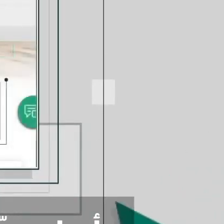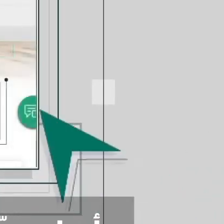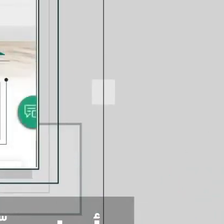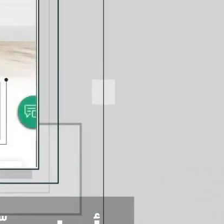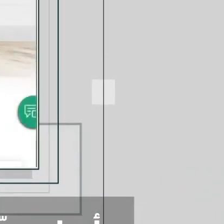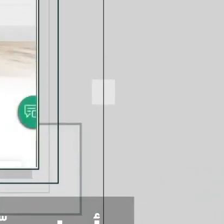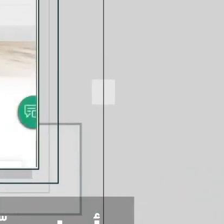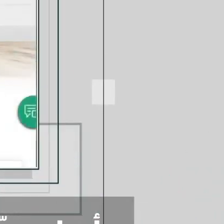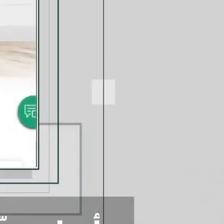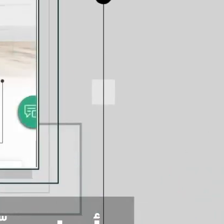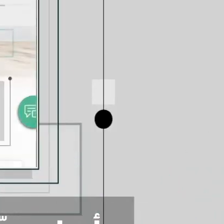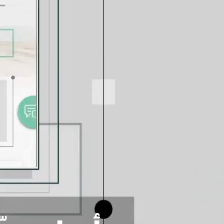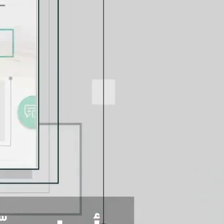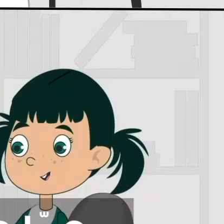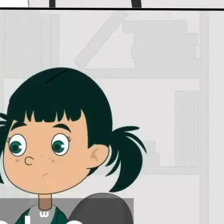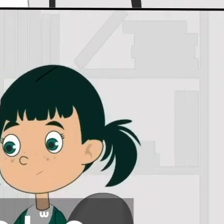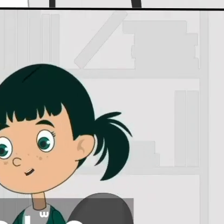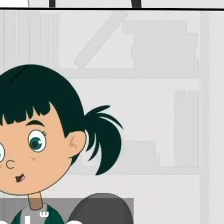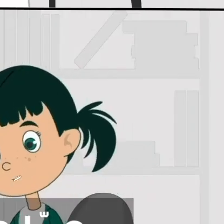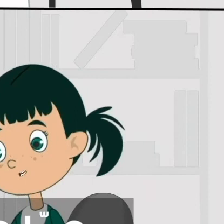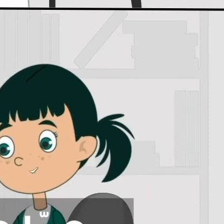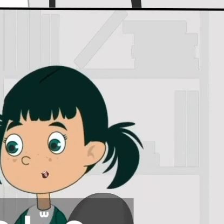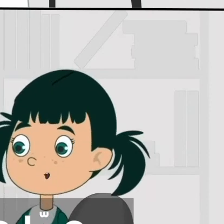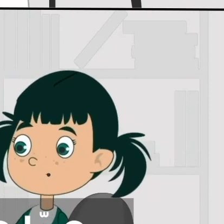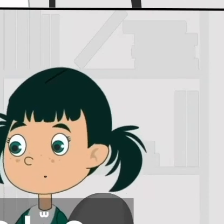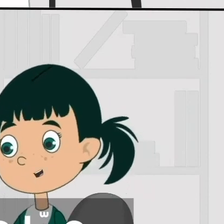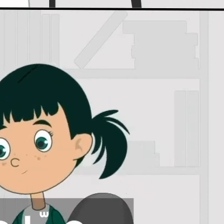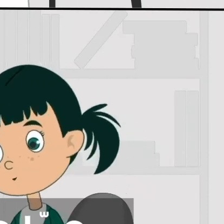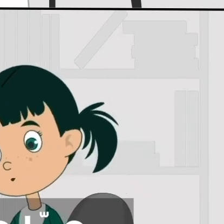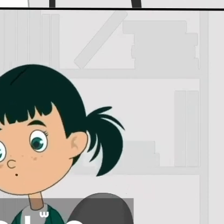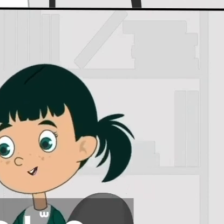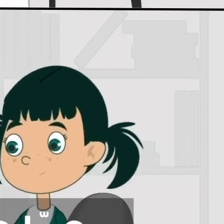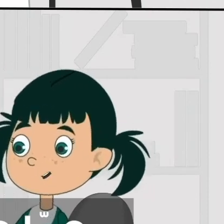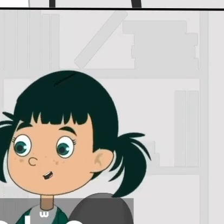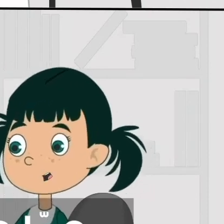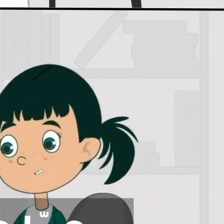دخولي لن أنسى تسجيل خروجي. هيا هيا يا أصحاب